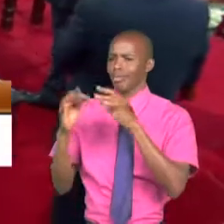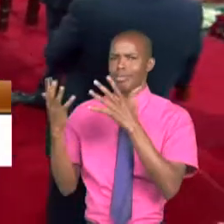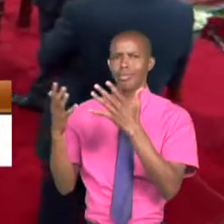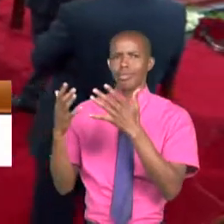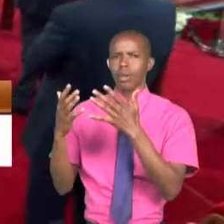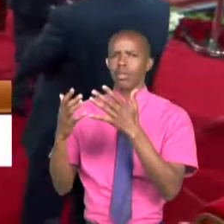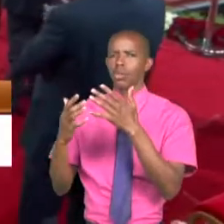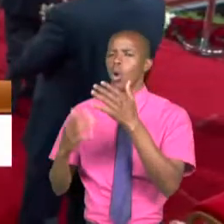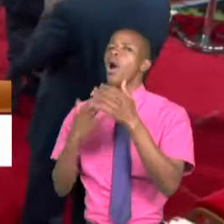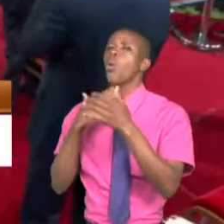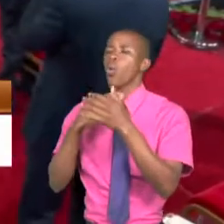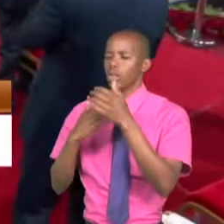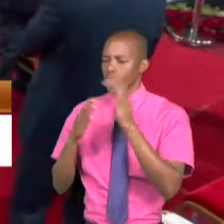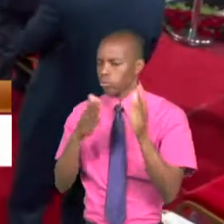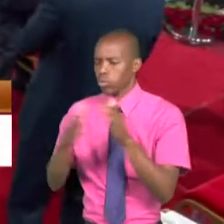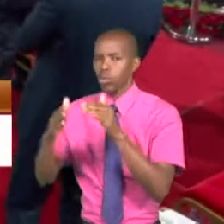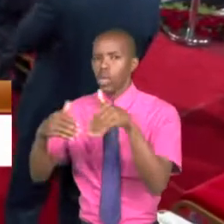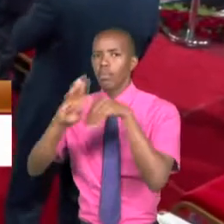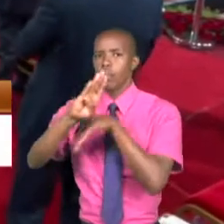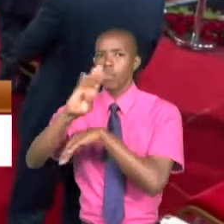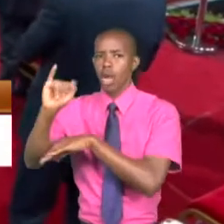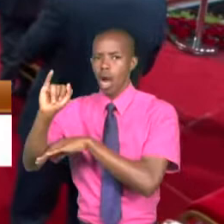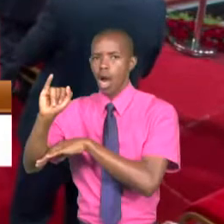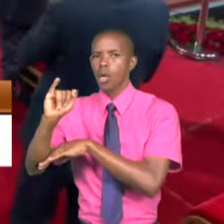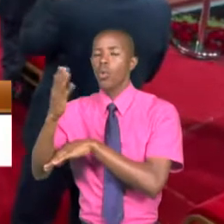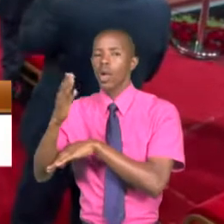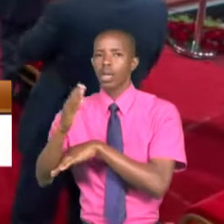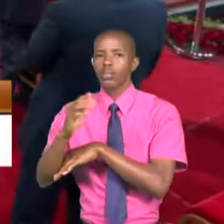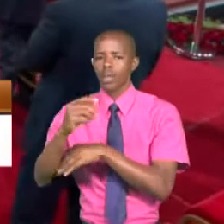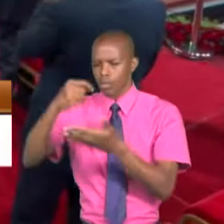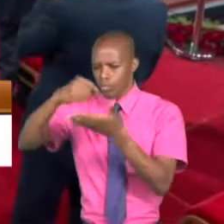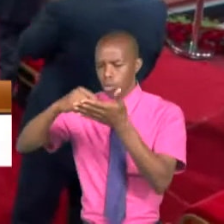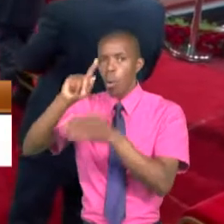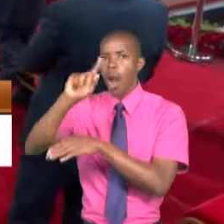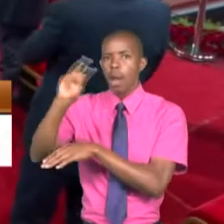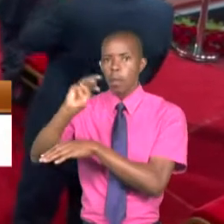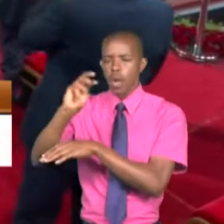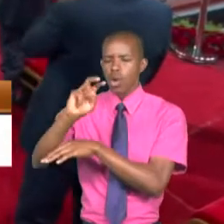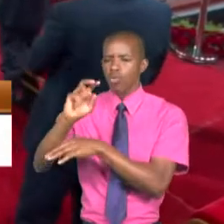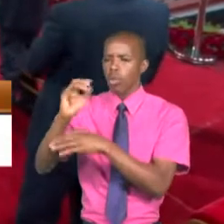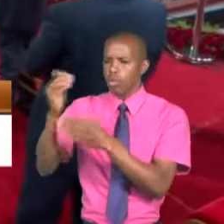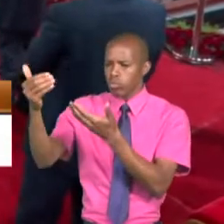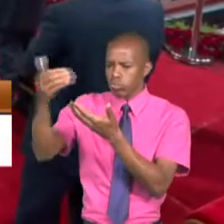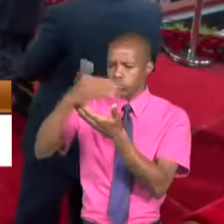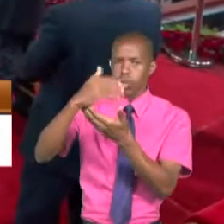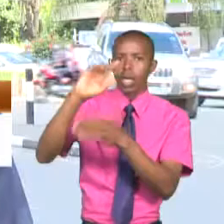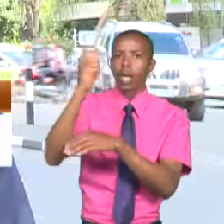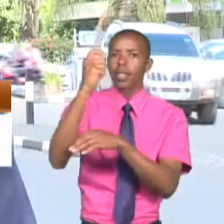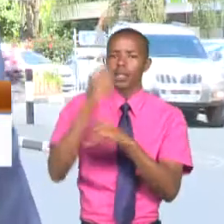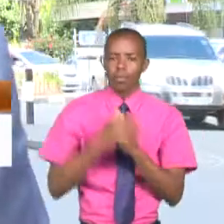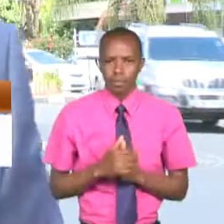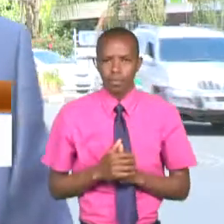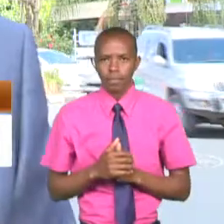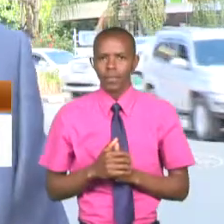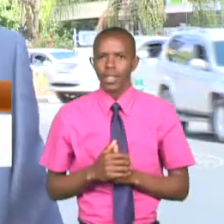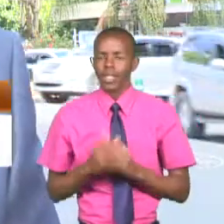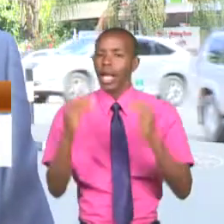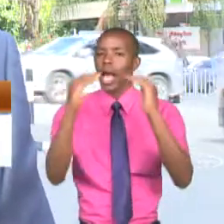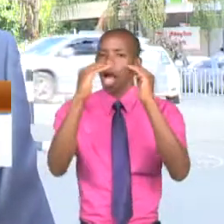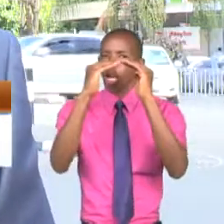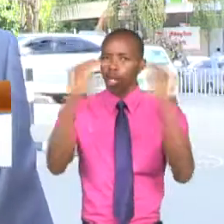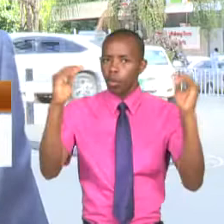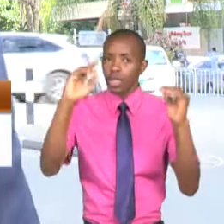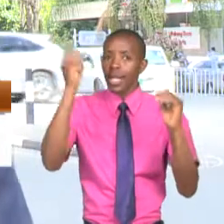nafasi BBI kupenya humu nchini, ambapo saini milioni 1 zinatarajiwa kutafutwa kote nchini. This is a democracy. Kenya